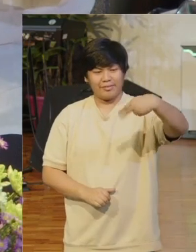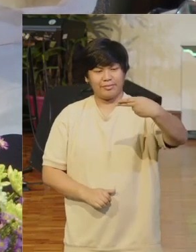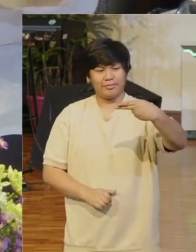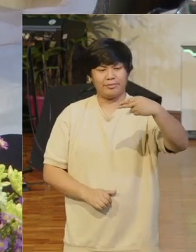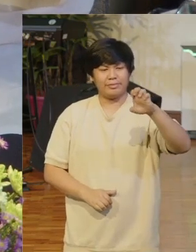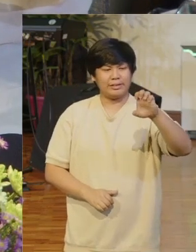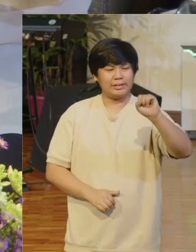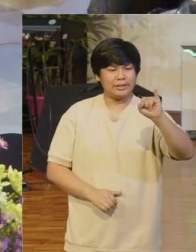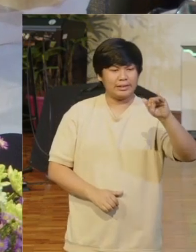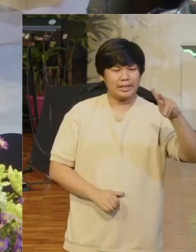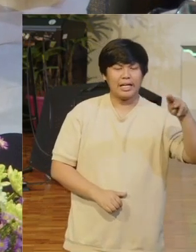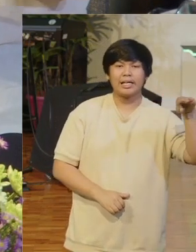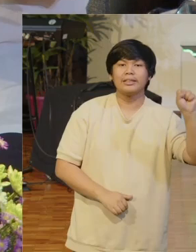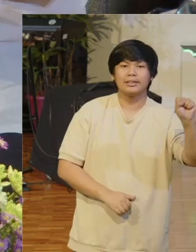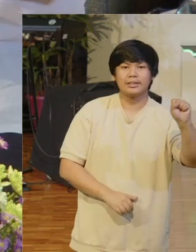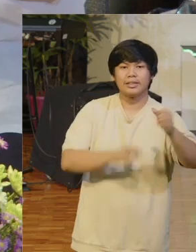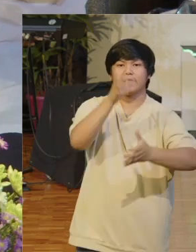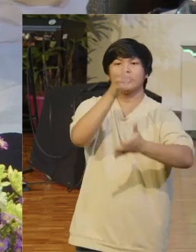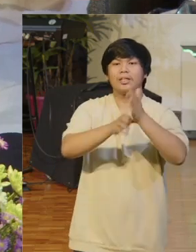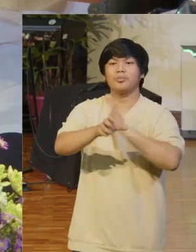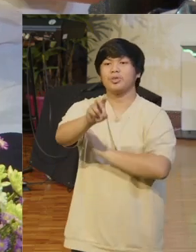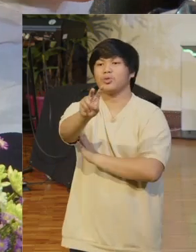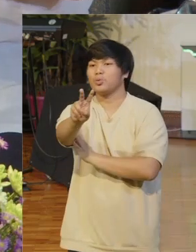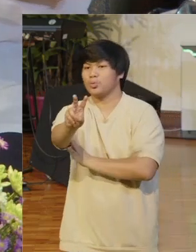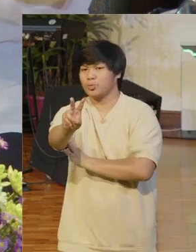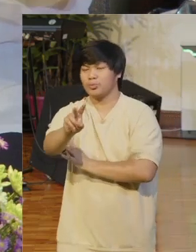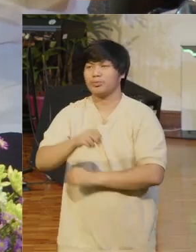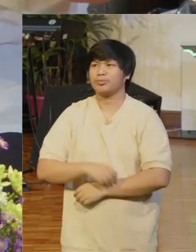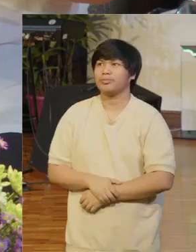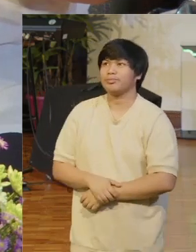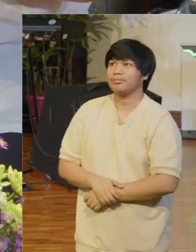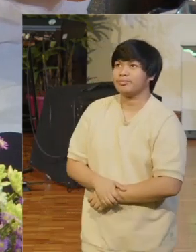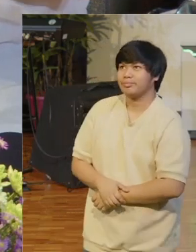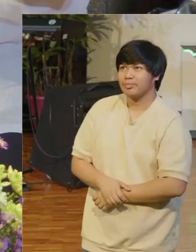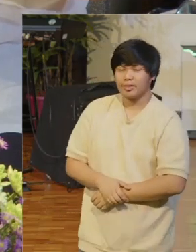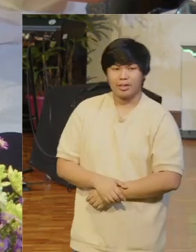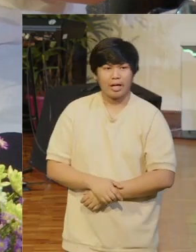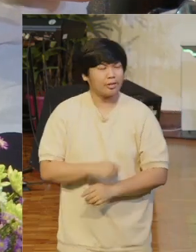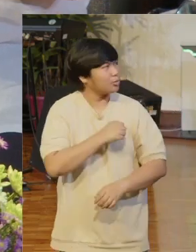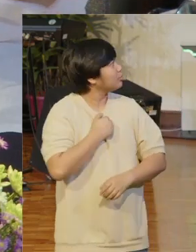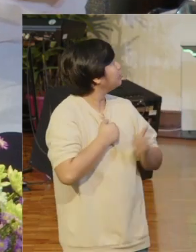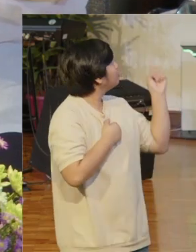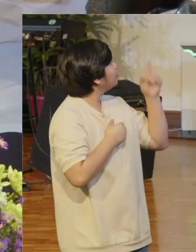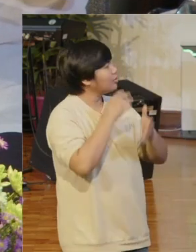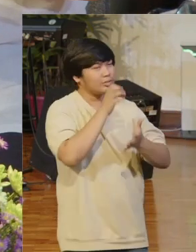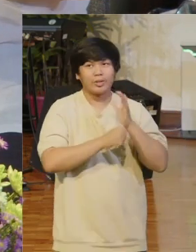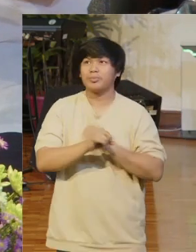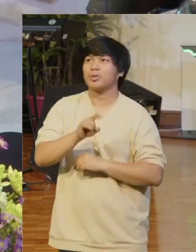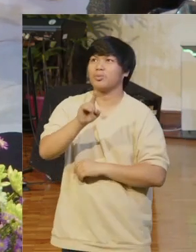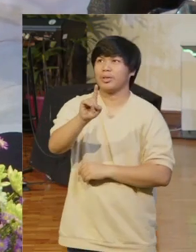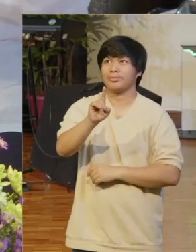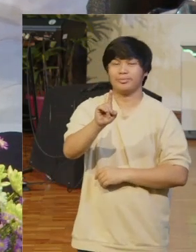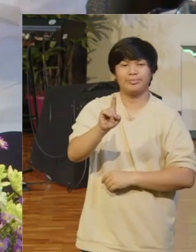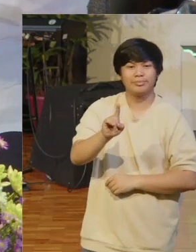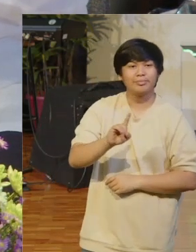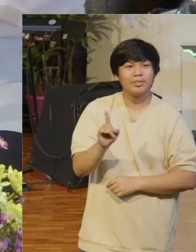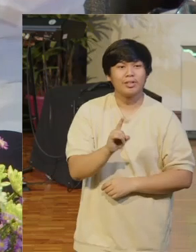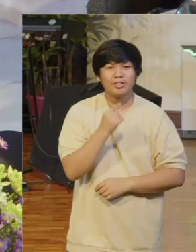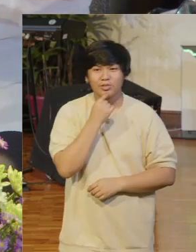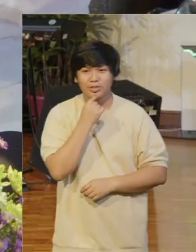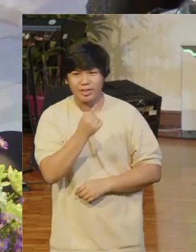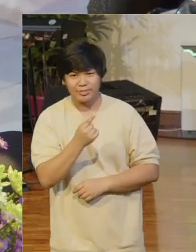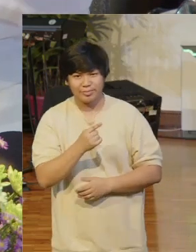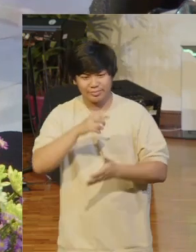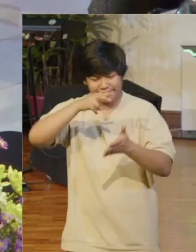ko sa inyo ay hindi tama. So, kung gusto niyong buksan ang inyong mga Biblia, magandang marinig kung minsan